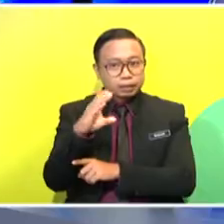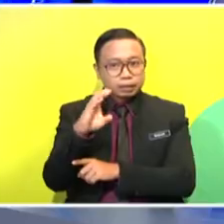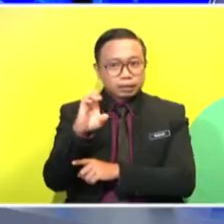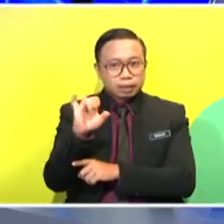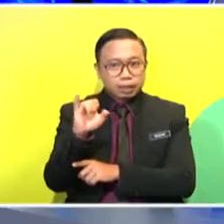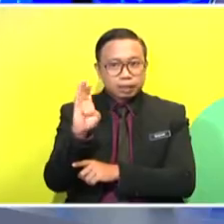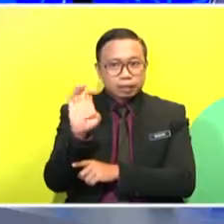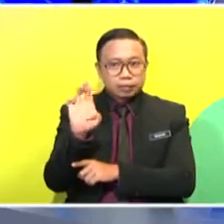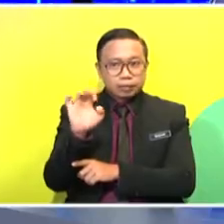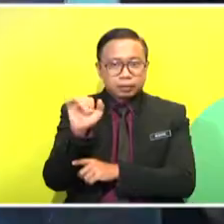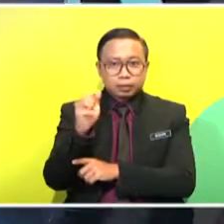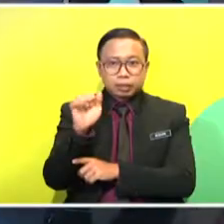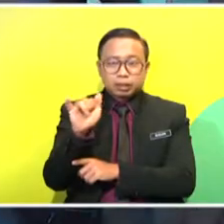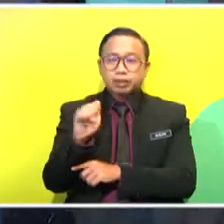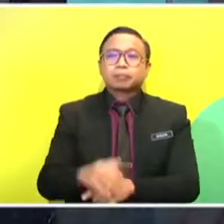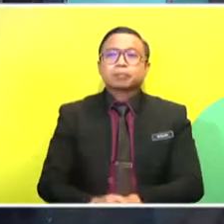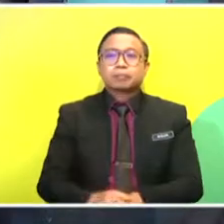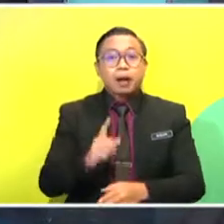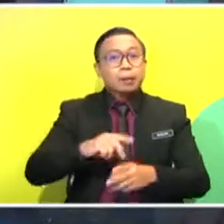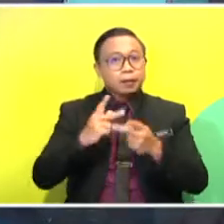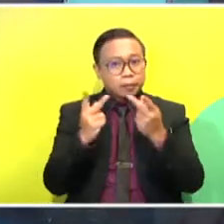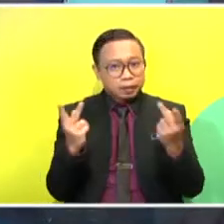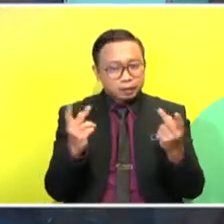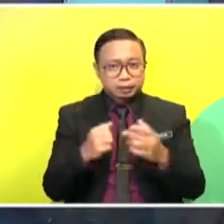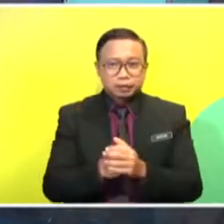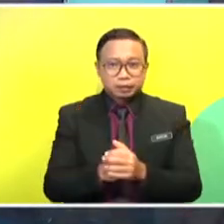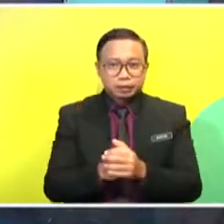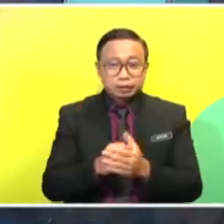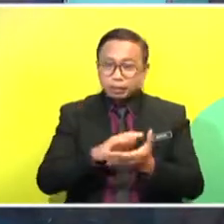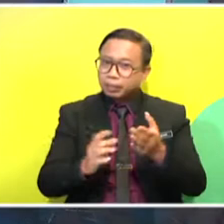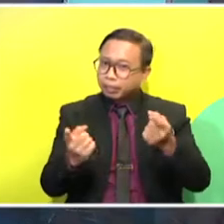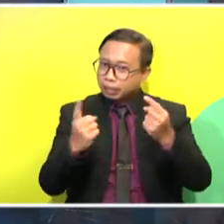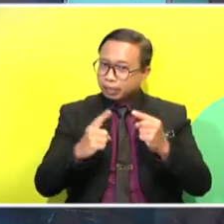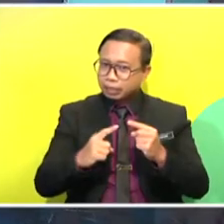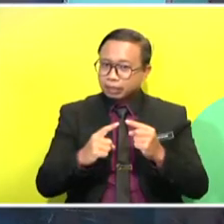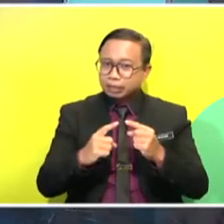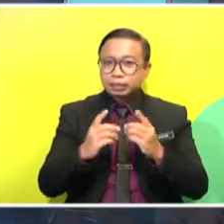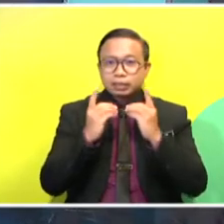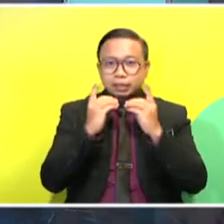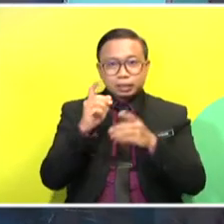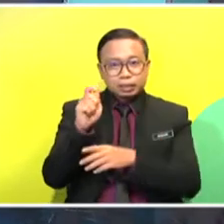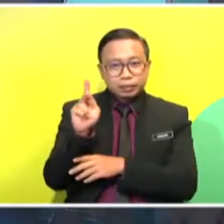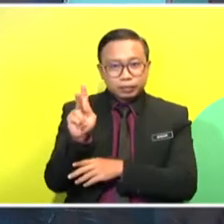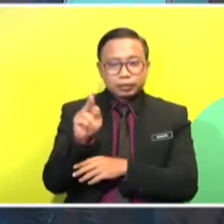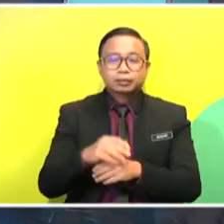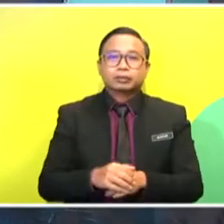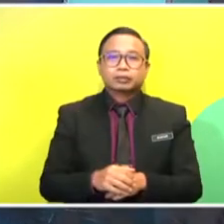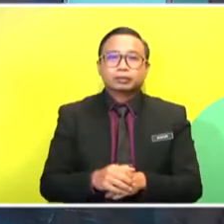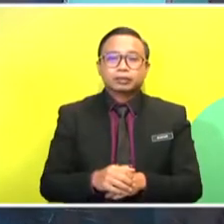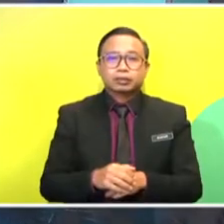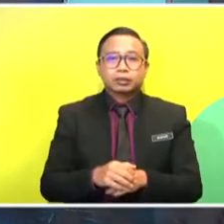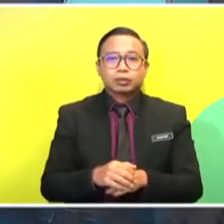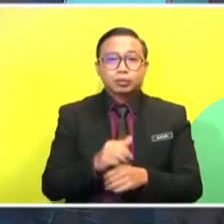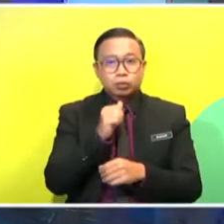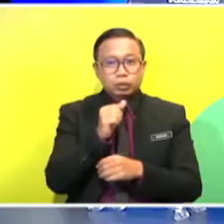Apa khabar? Khabar baik, Nisa. Hai cikgu, selamat datang ke Didik TV. Terima kasih. Hari ini kita bukan saja ditemani oleh